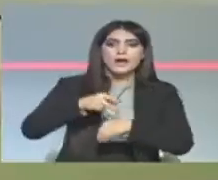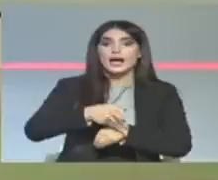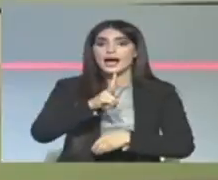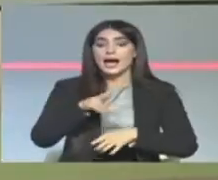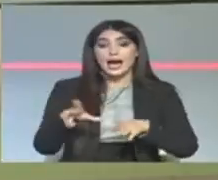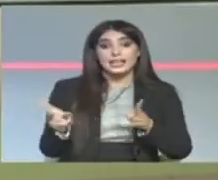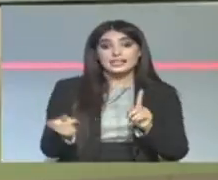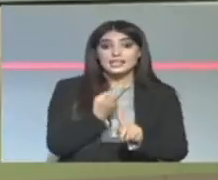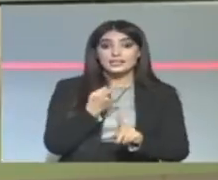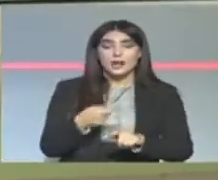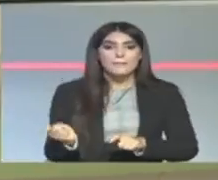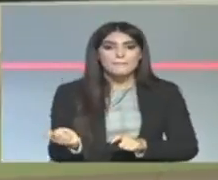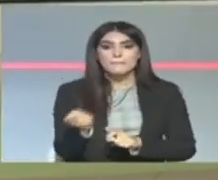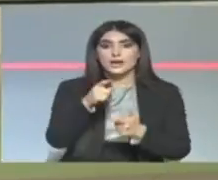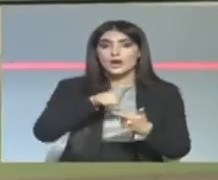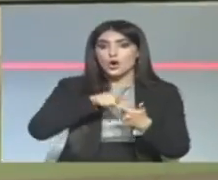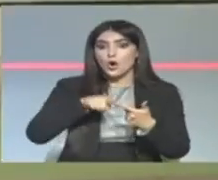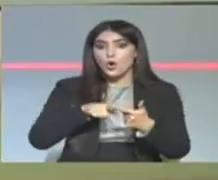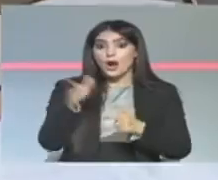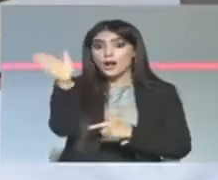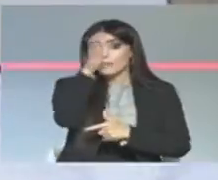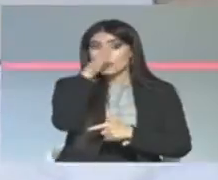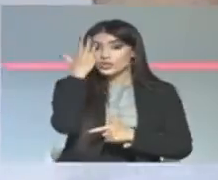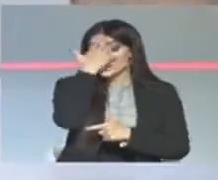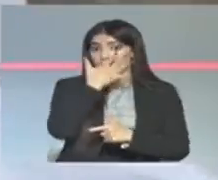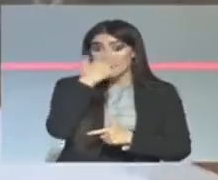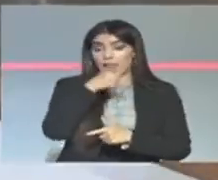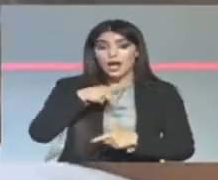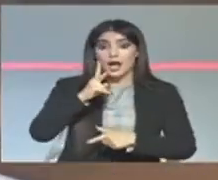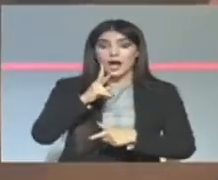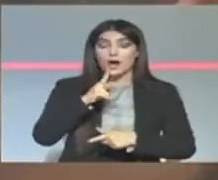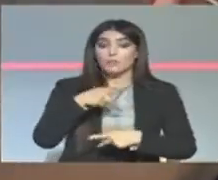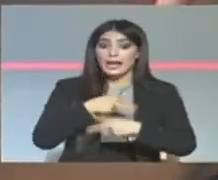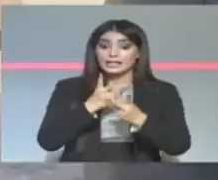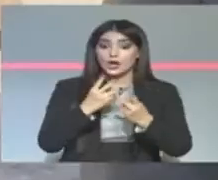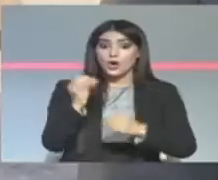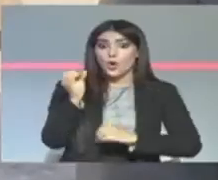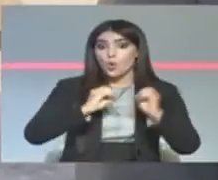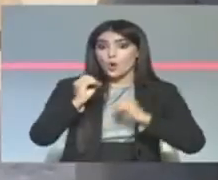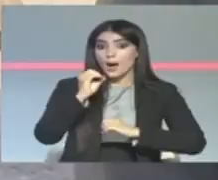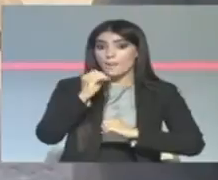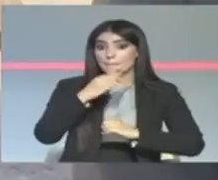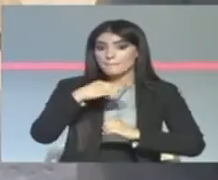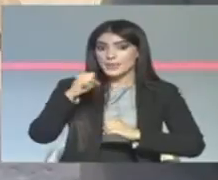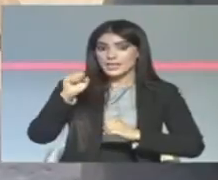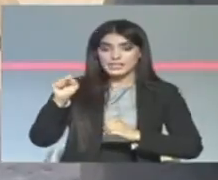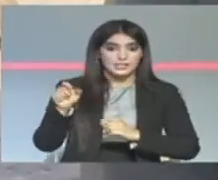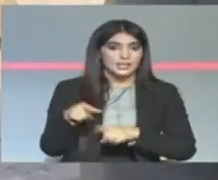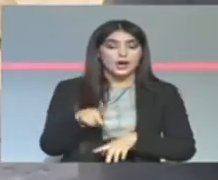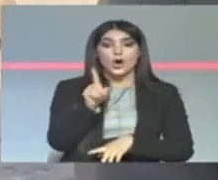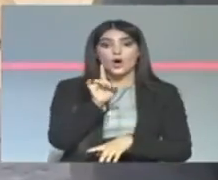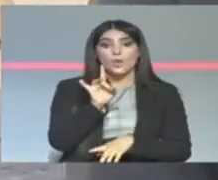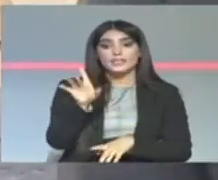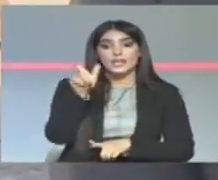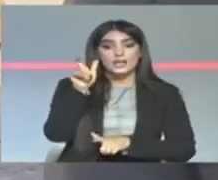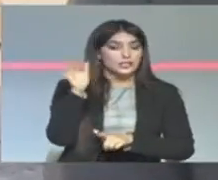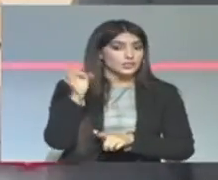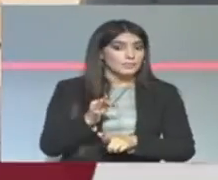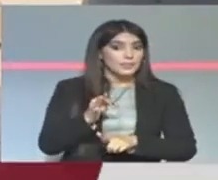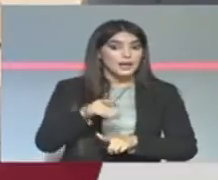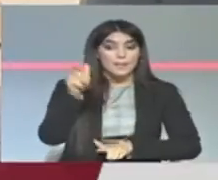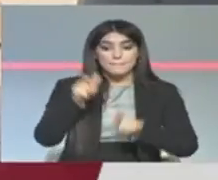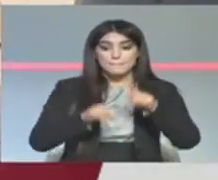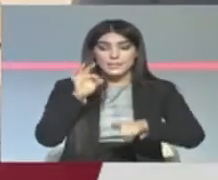الخليج العربي بلدان شمال افريقيا وفق المنظمه العالميه للصحه خمسه عشره بالمائه من التونسيين